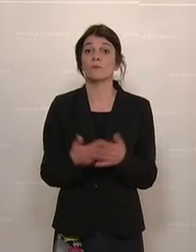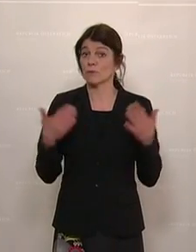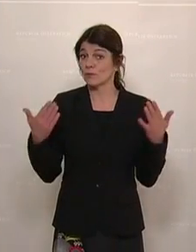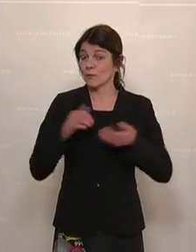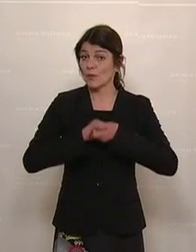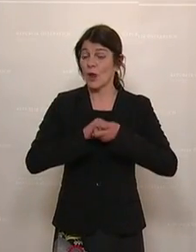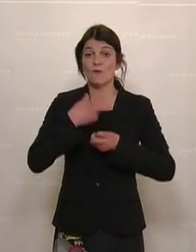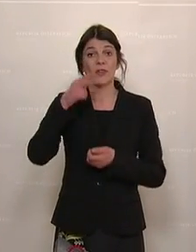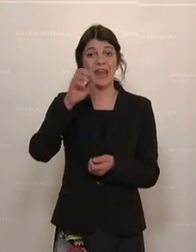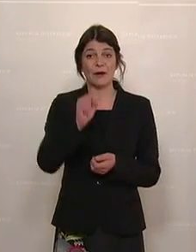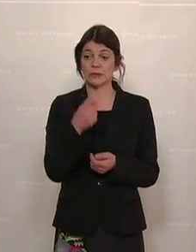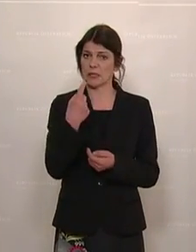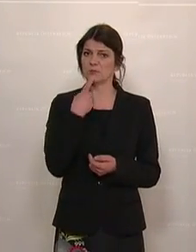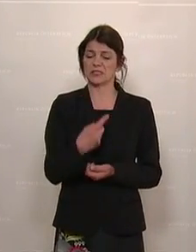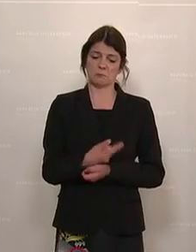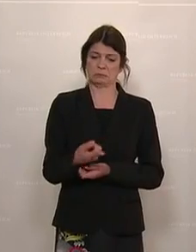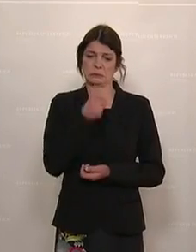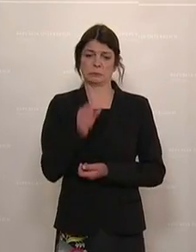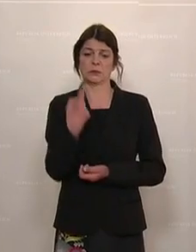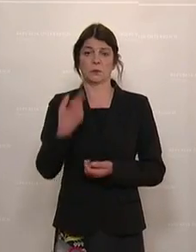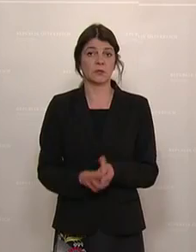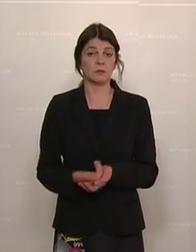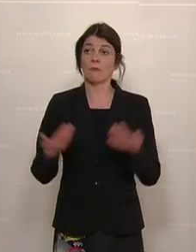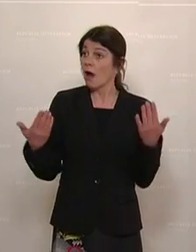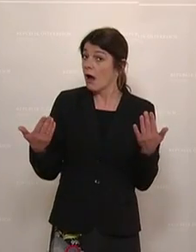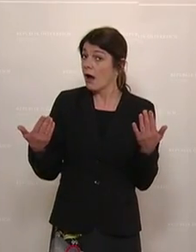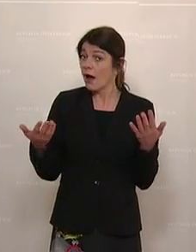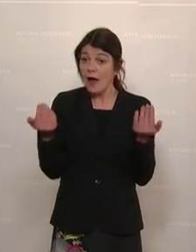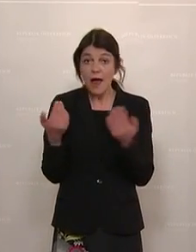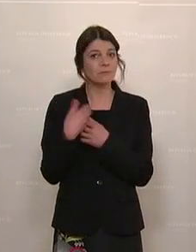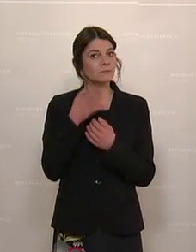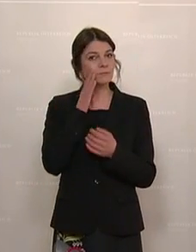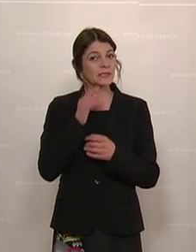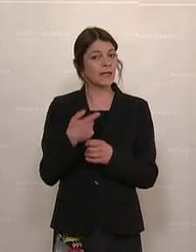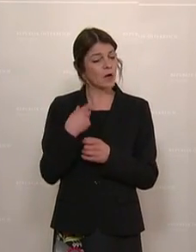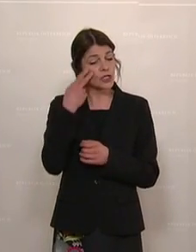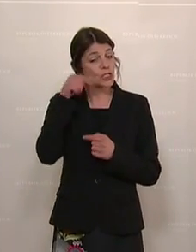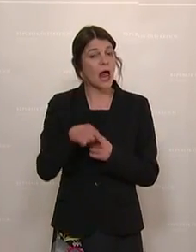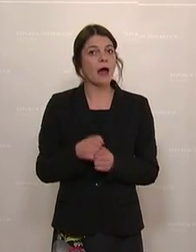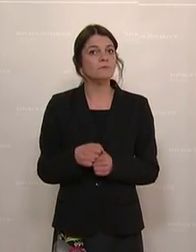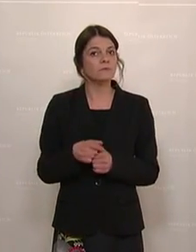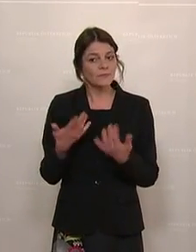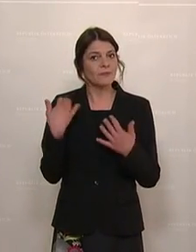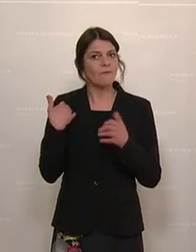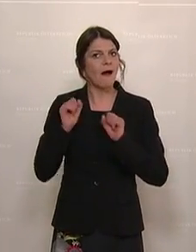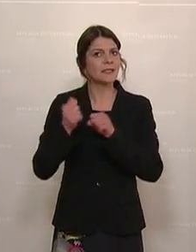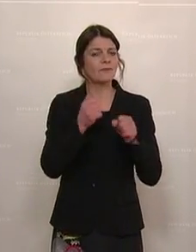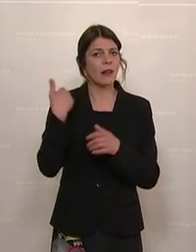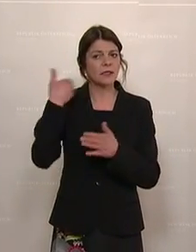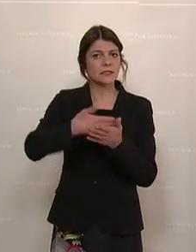Die Kollegin von NEOS hat gesagt, das ist kein großer Wurf. Dann schlage ich vor, zoomen wir mal raus auf die Aktivitäten der letzten Jahre